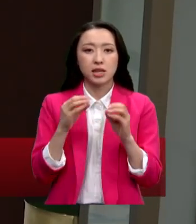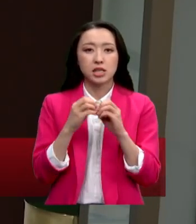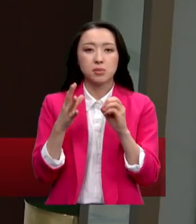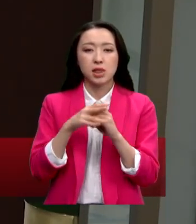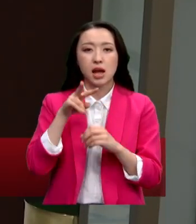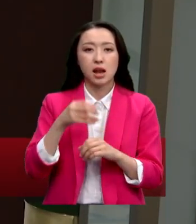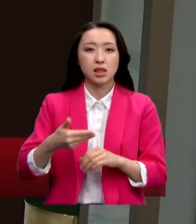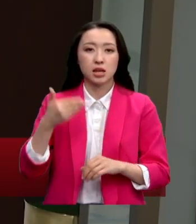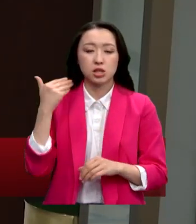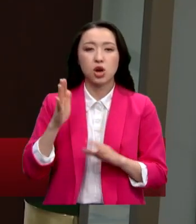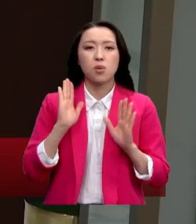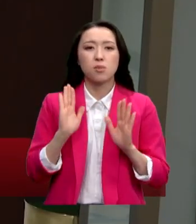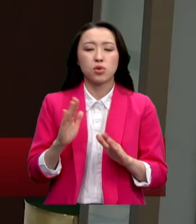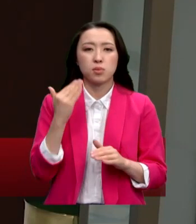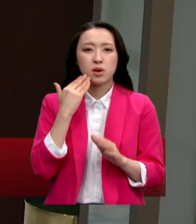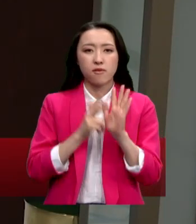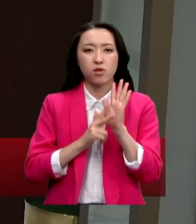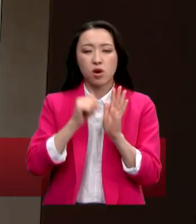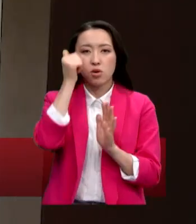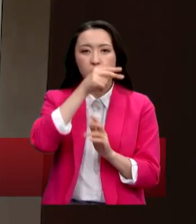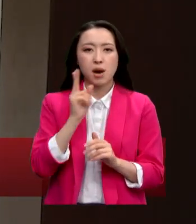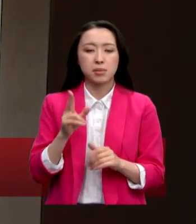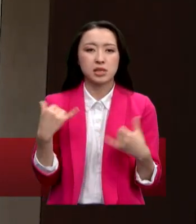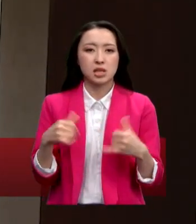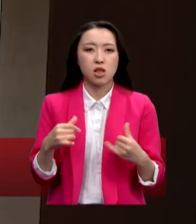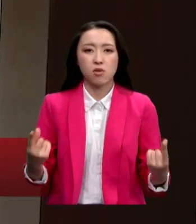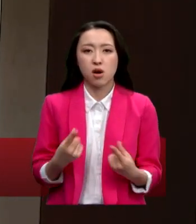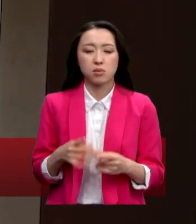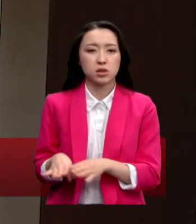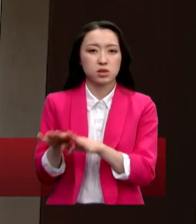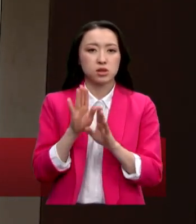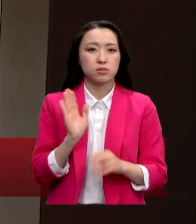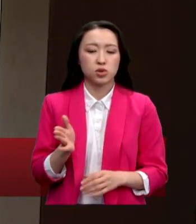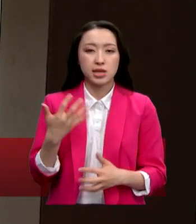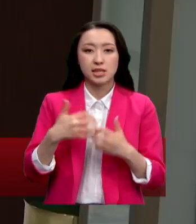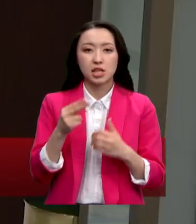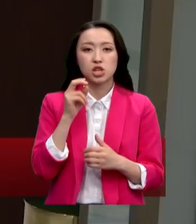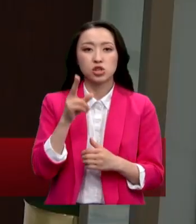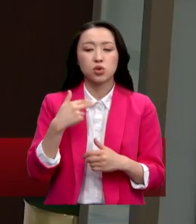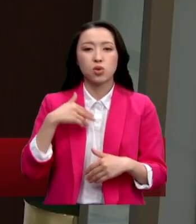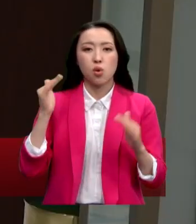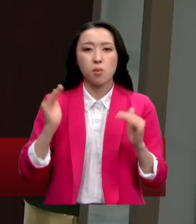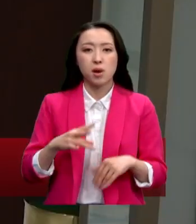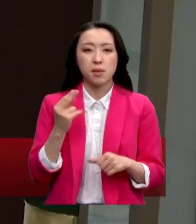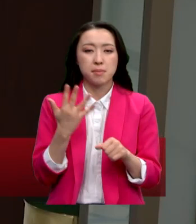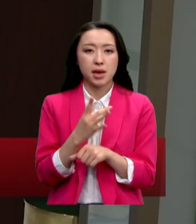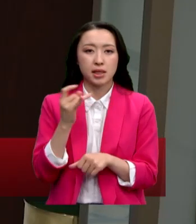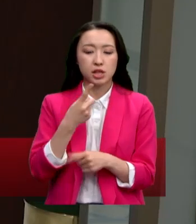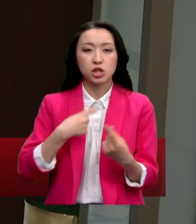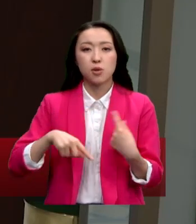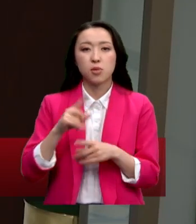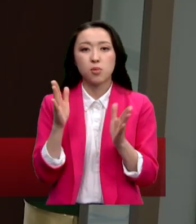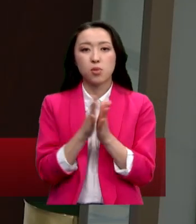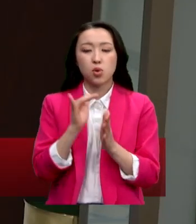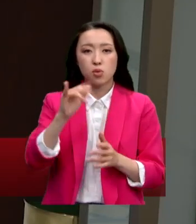это будут, ну, столовые 80-х годов. Средний чек у нас упал в 5 раз. Мы просим у государства, сейчас